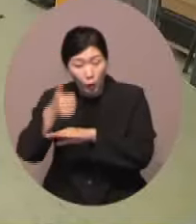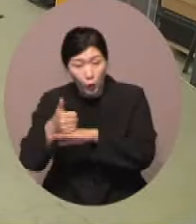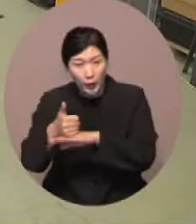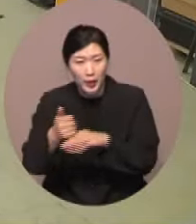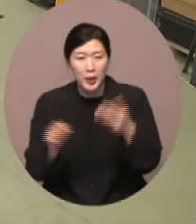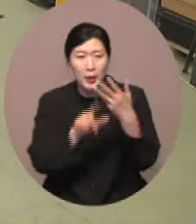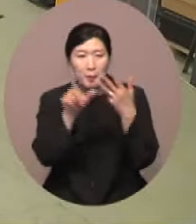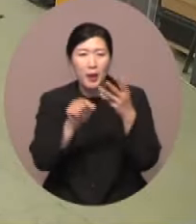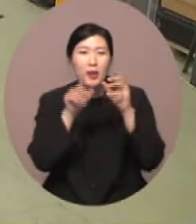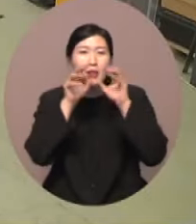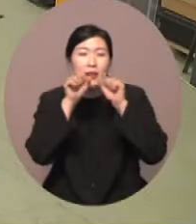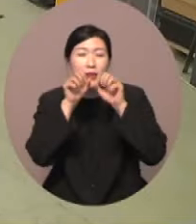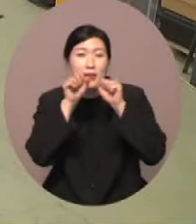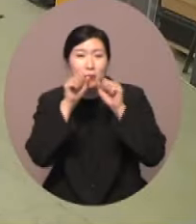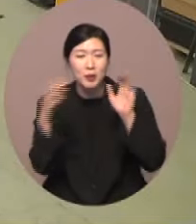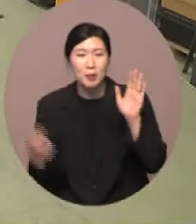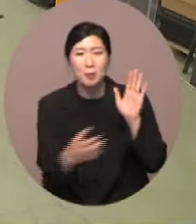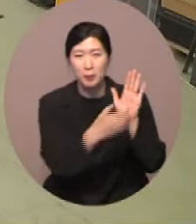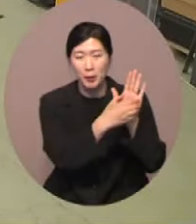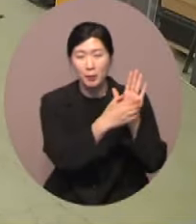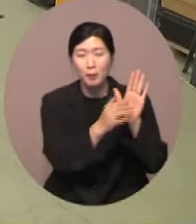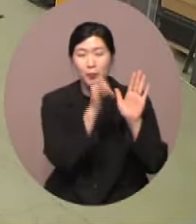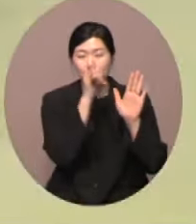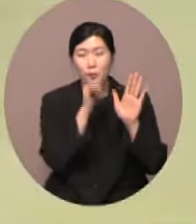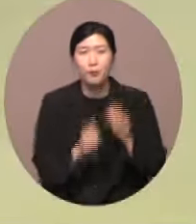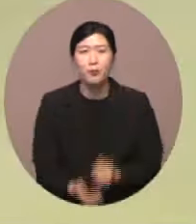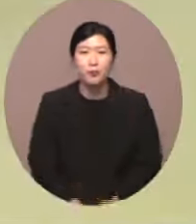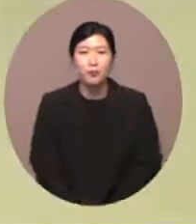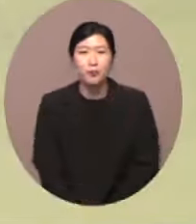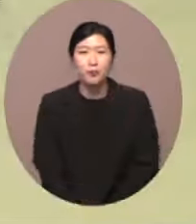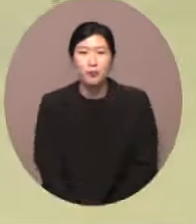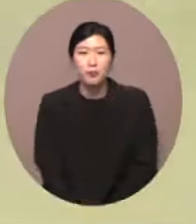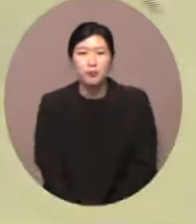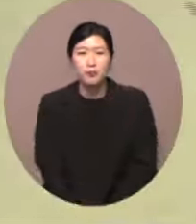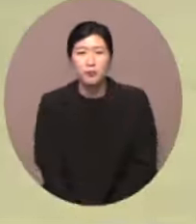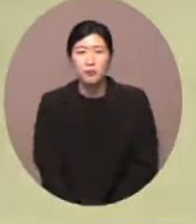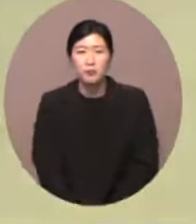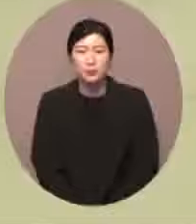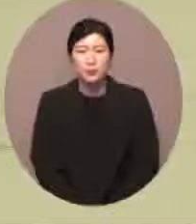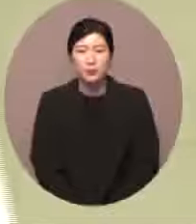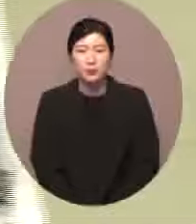국제학술지 사이언스 로보틱스 8월호의 표지 논문으로 개제됐다